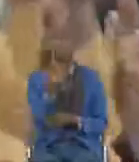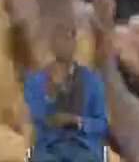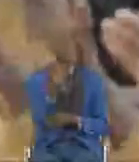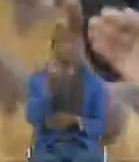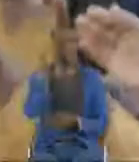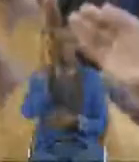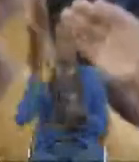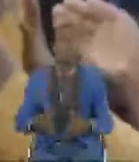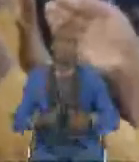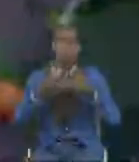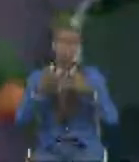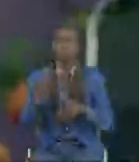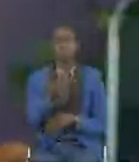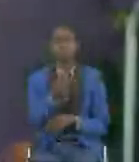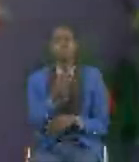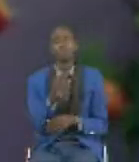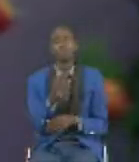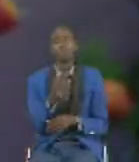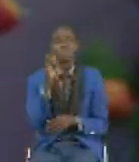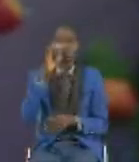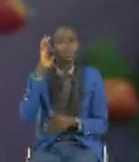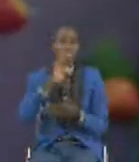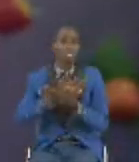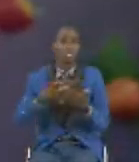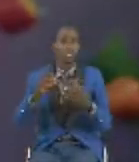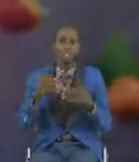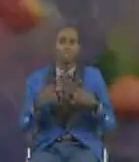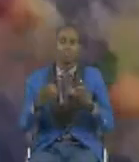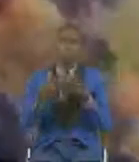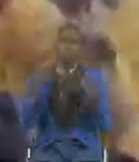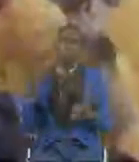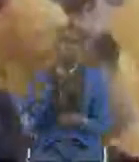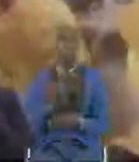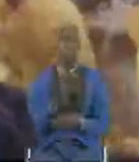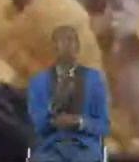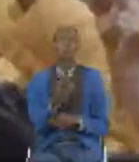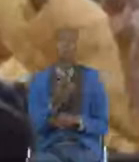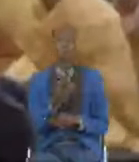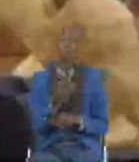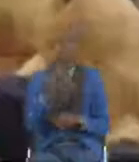Il va te promouvoir. Il va balayer le chemin pour toi.